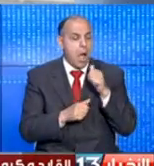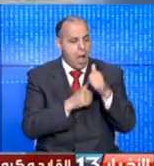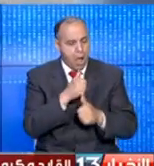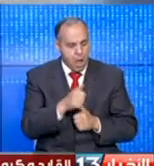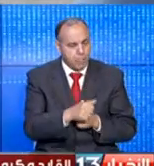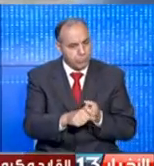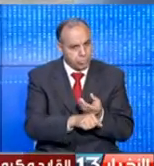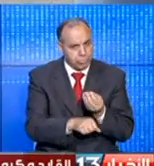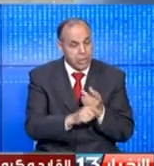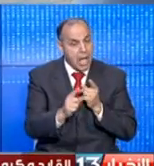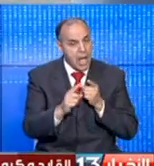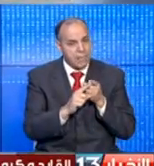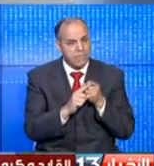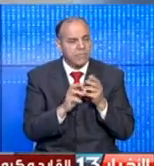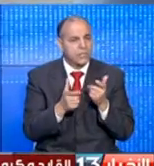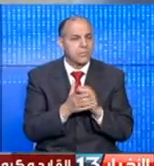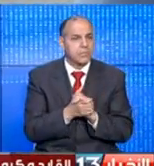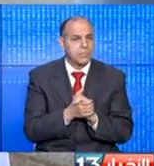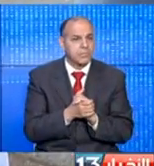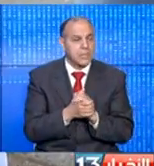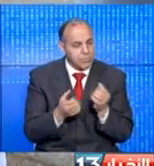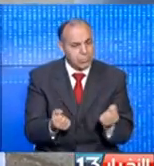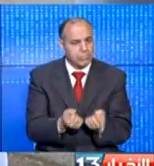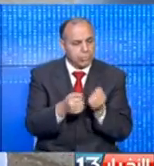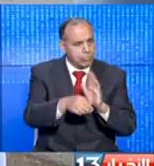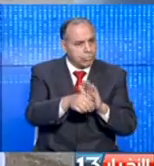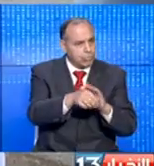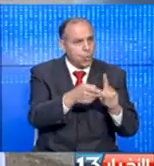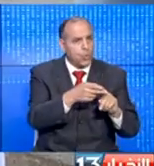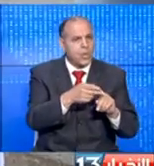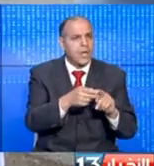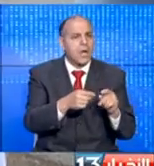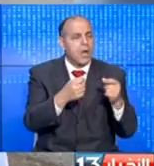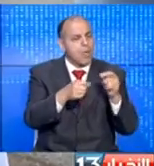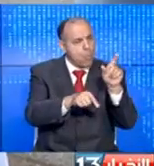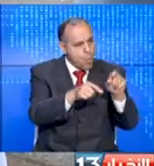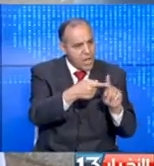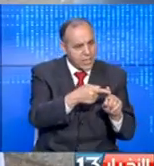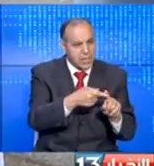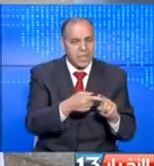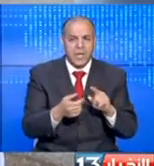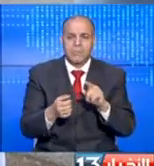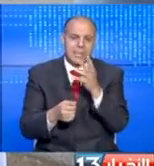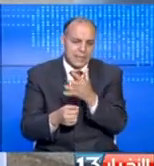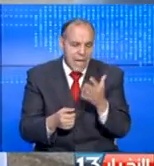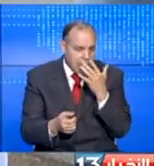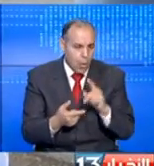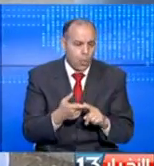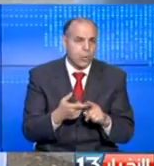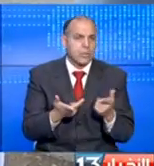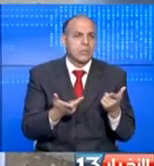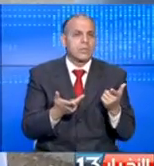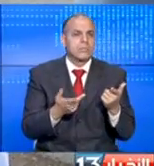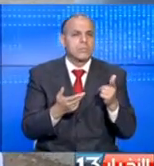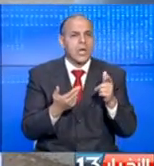كامل، الهدف نتاعه أساسا هو القيام بحملات توعوية لفائدة المواطنين، لفائدة التلامذة،